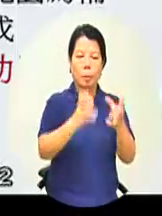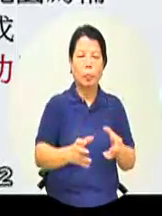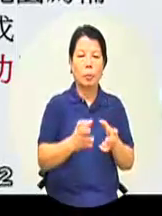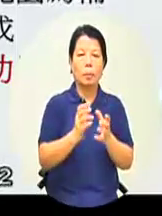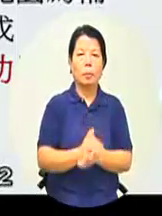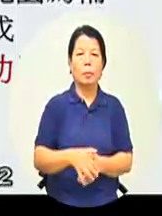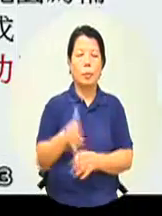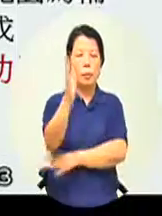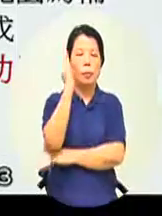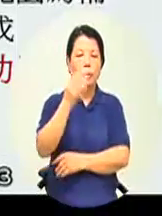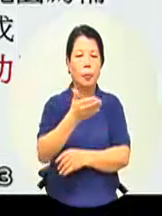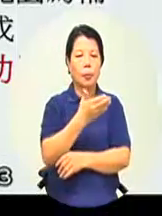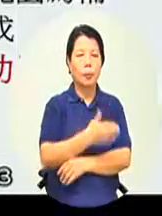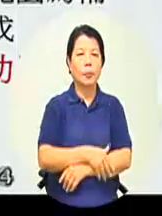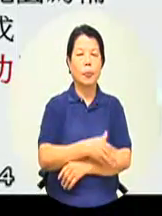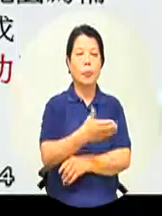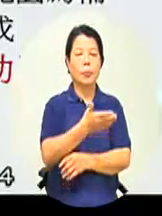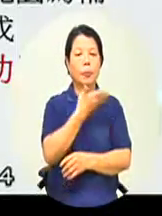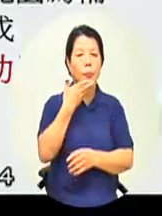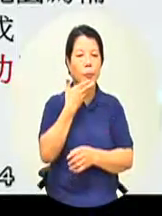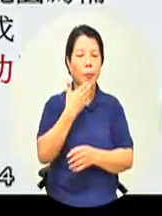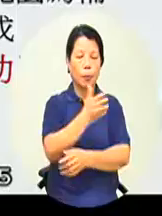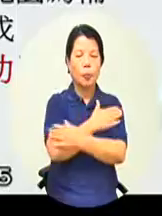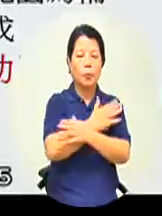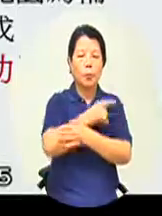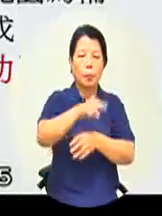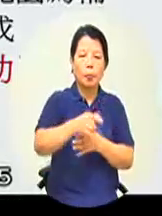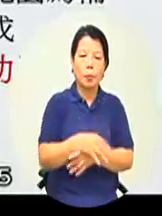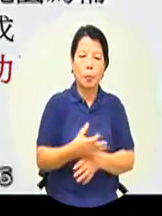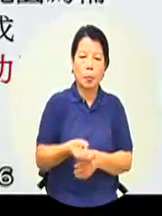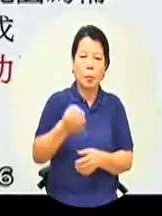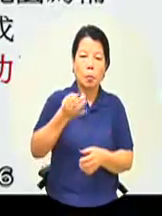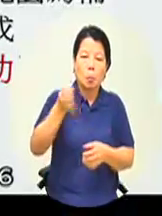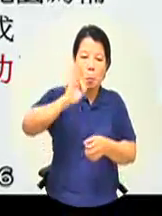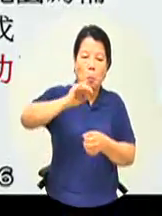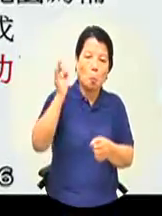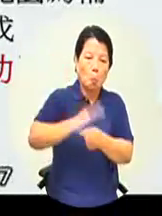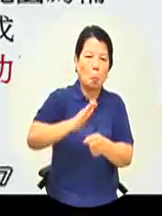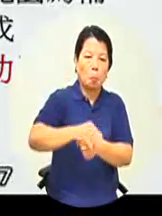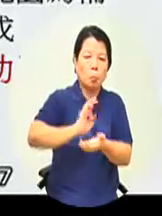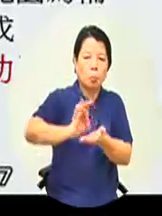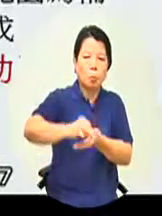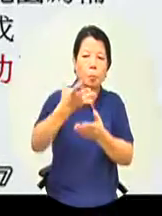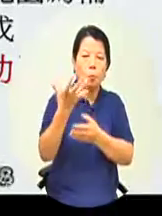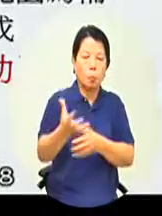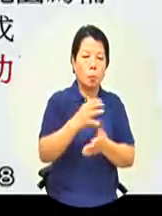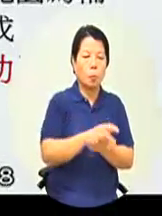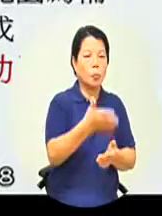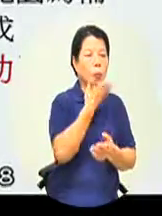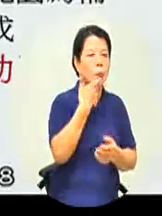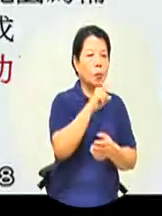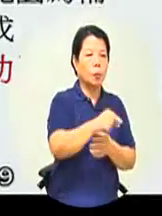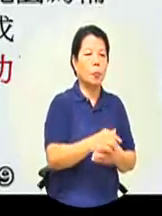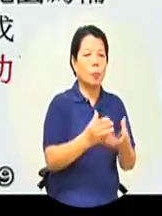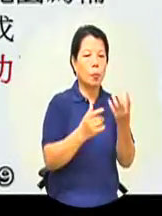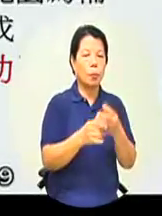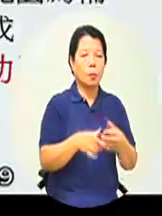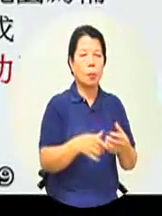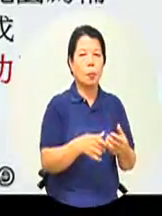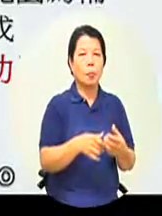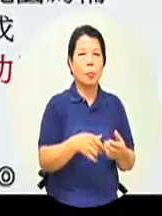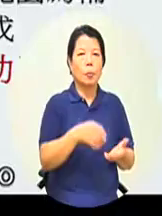幼儿园的成本相对是比较高的，那非营利幼儿园的成本会比公立幼儿园稍微低一